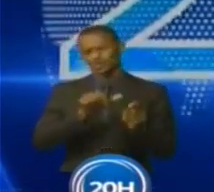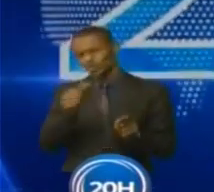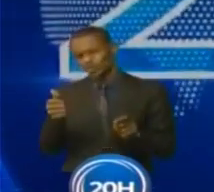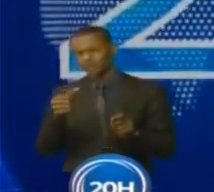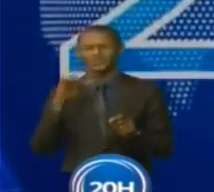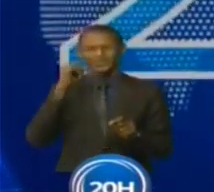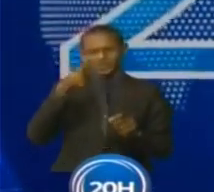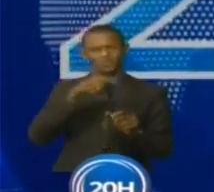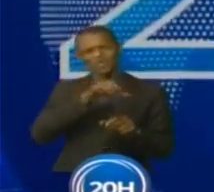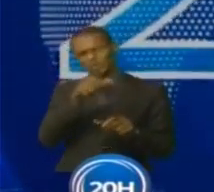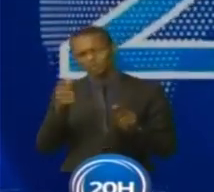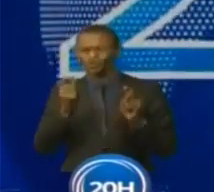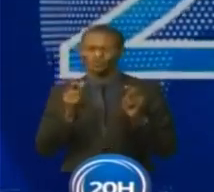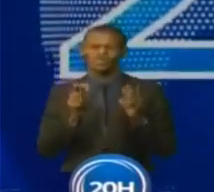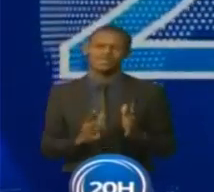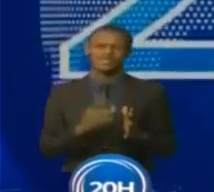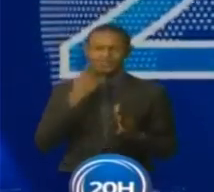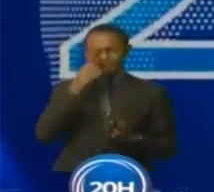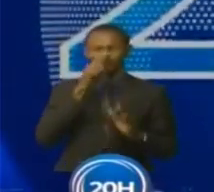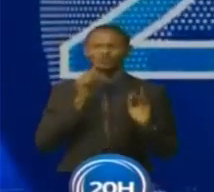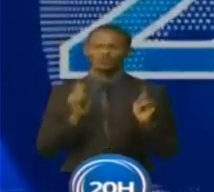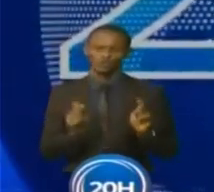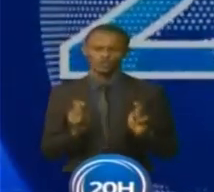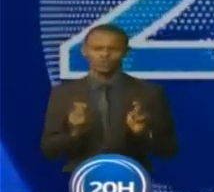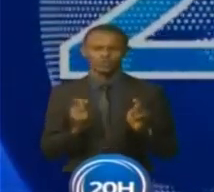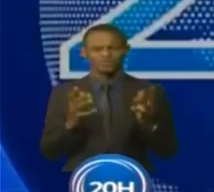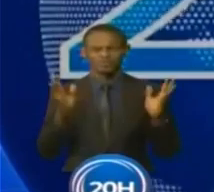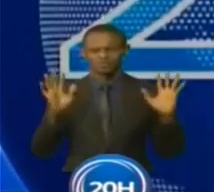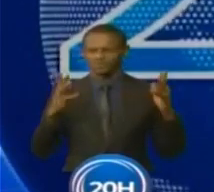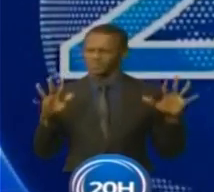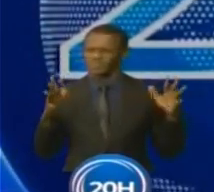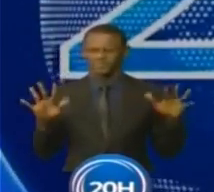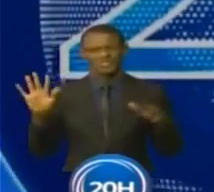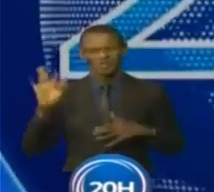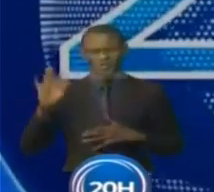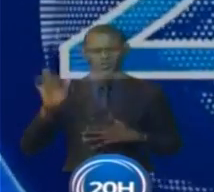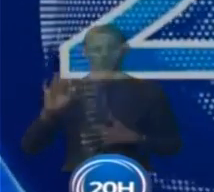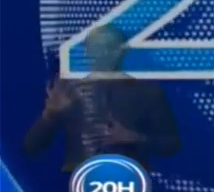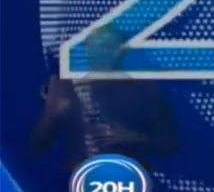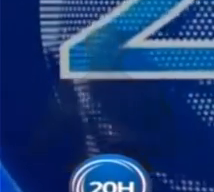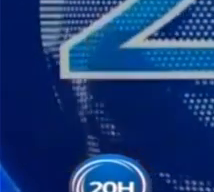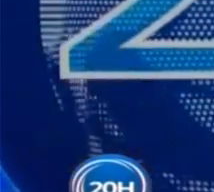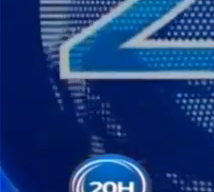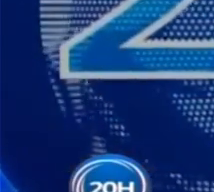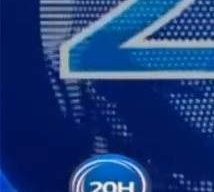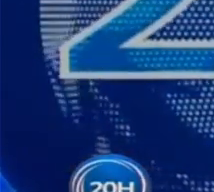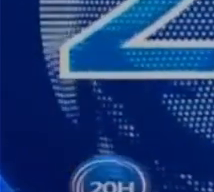allez retrouver Sandra Nyangui pour vous informer. Moi, je vous dis au revoir et à la prochaine.